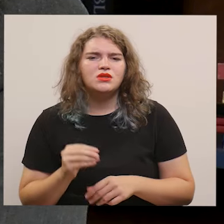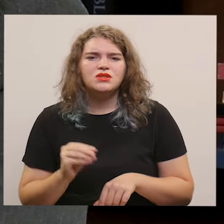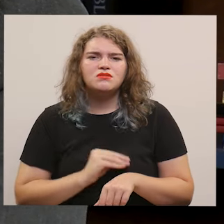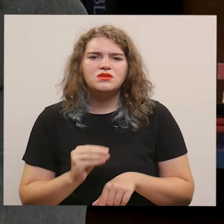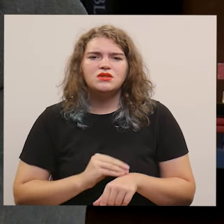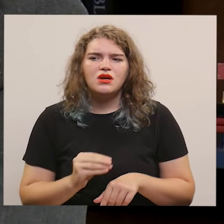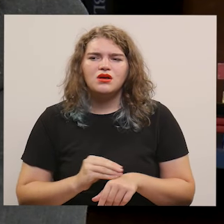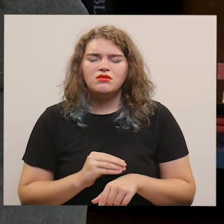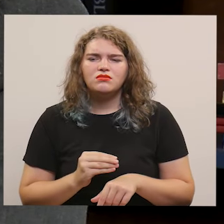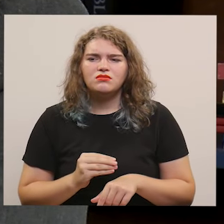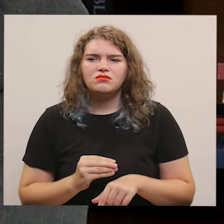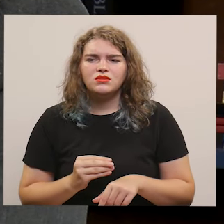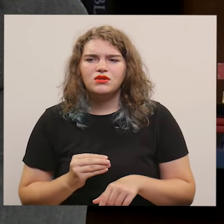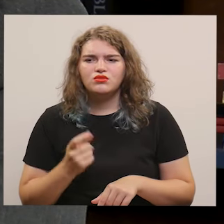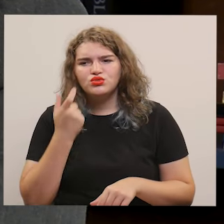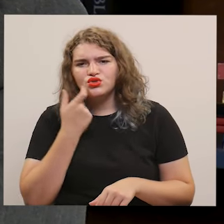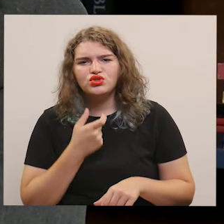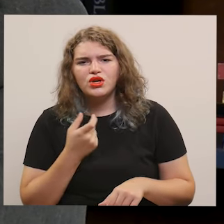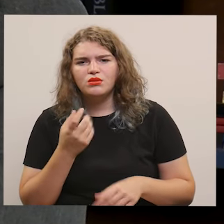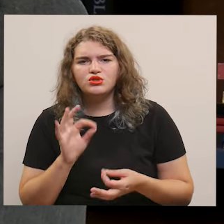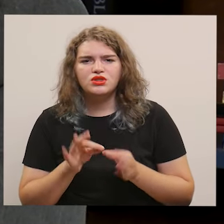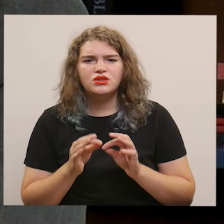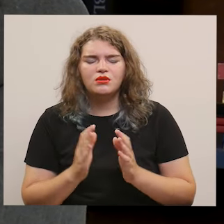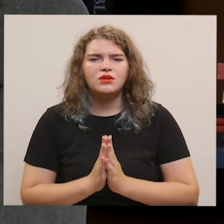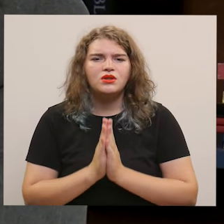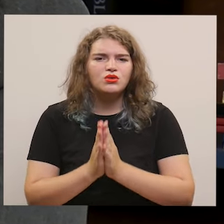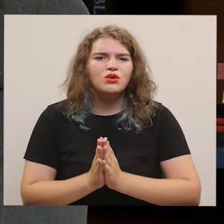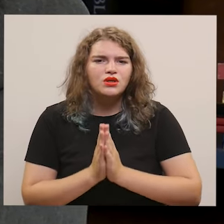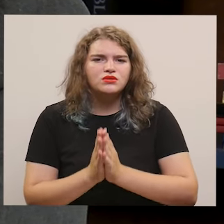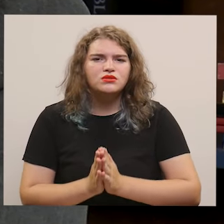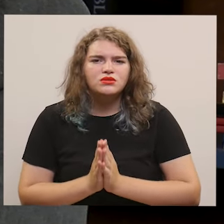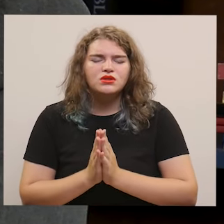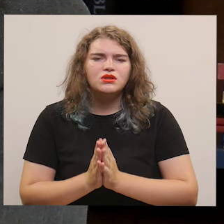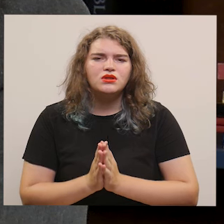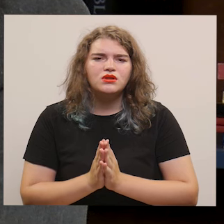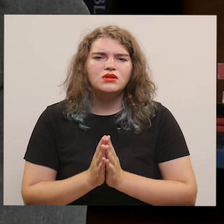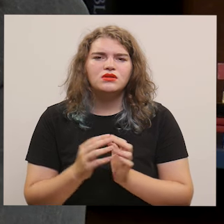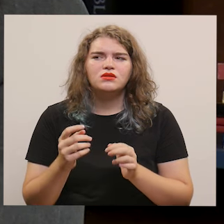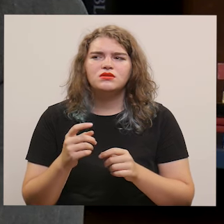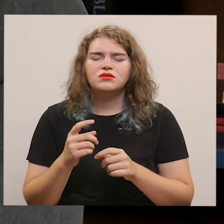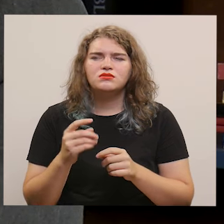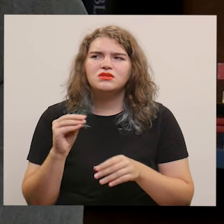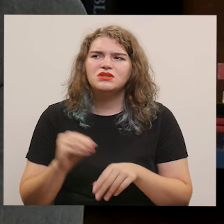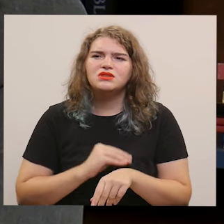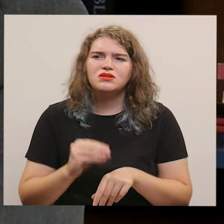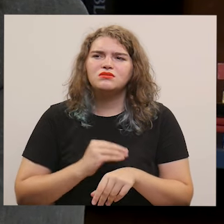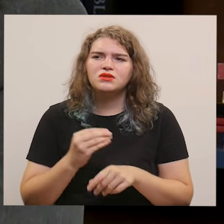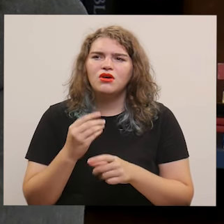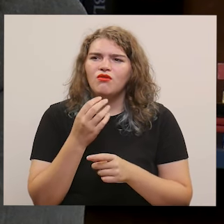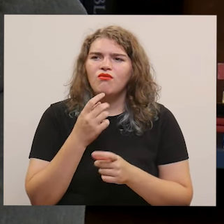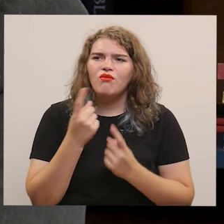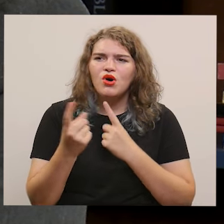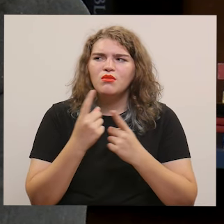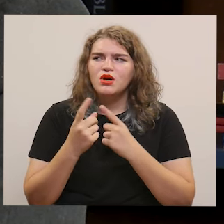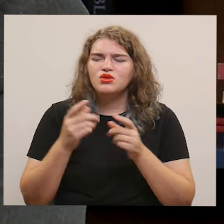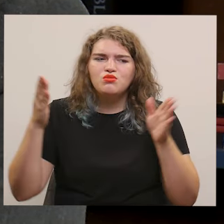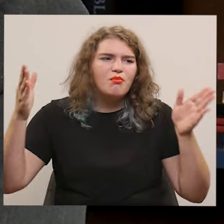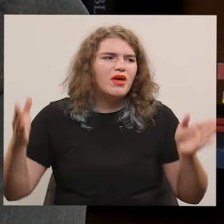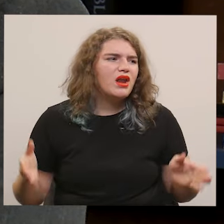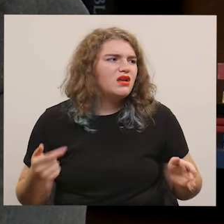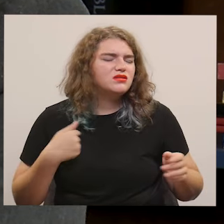nu înțelesesem până atunci ce înseamnă să te rogi și rugăciunile tale să rămână până în tavan. Să simți că vorbești cu pereții, că vorbești de unul